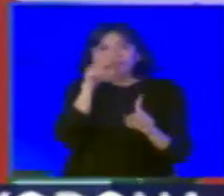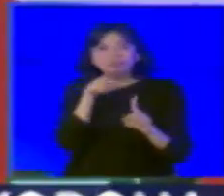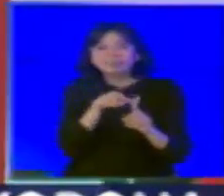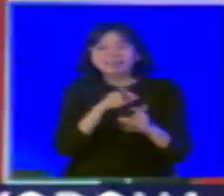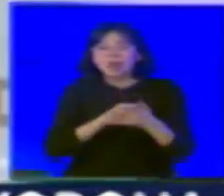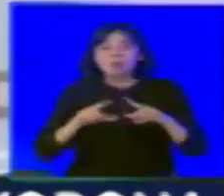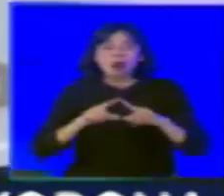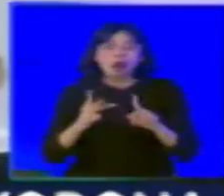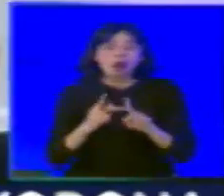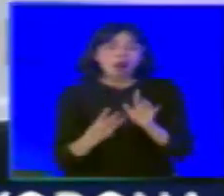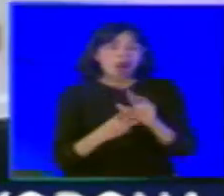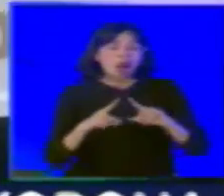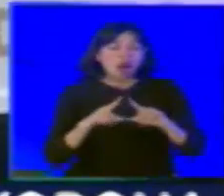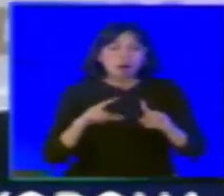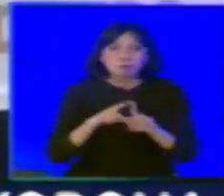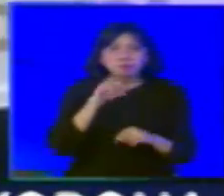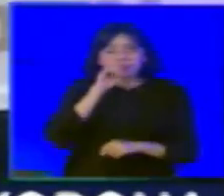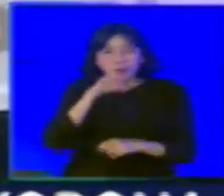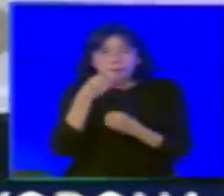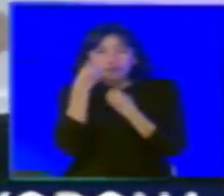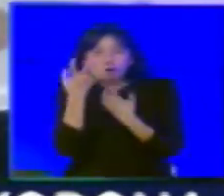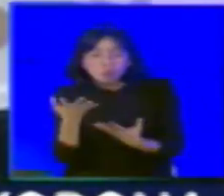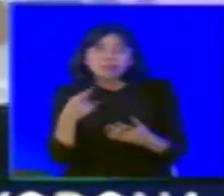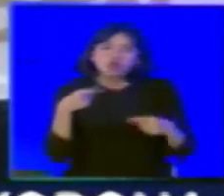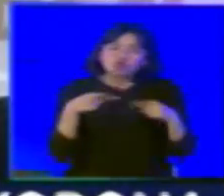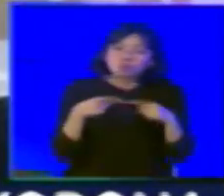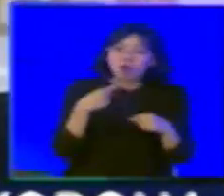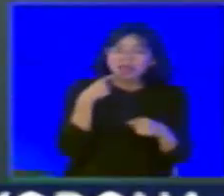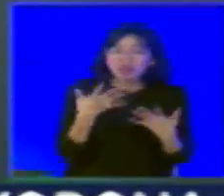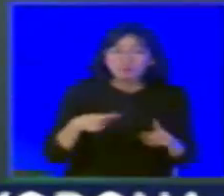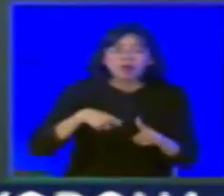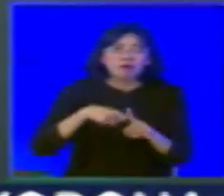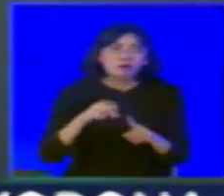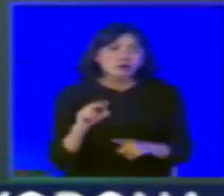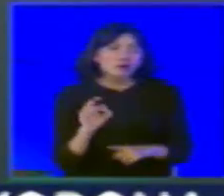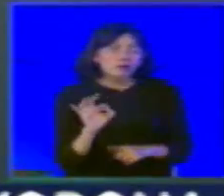Yuryanto, yang bertugas memberikan pernyataan kepada media terkait corona.